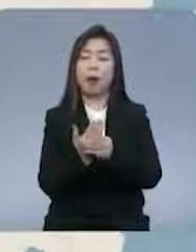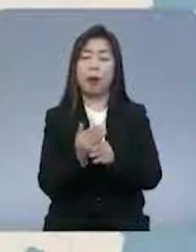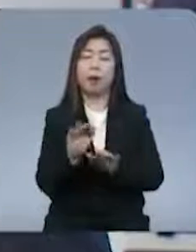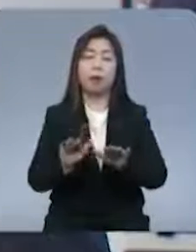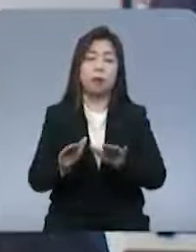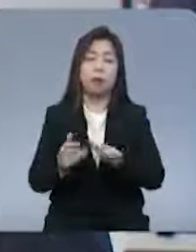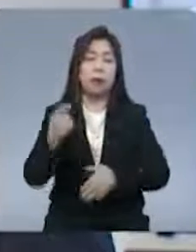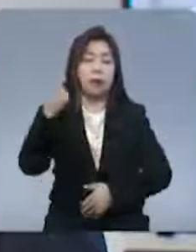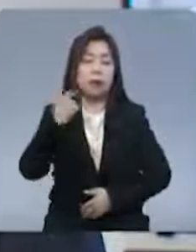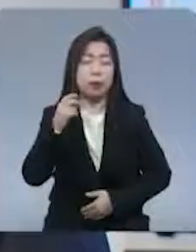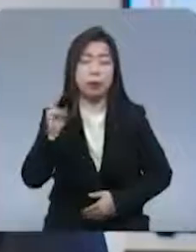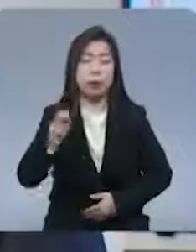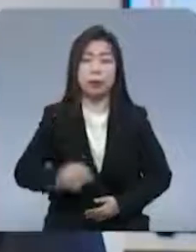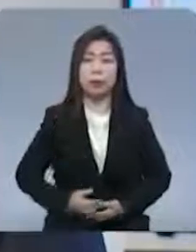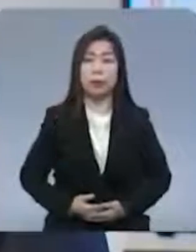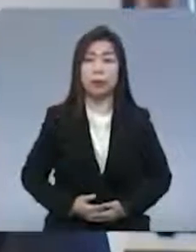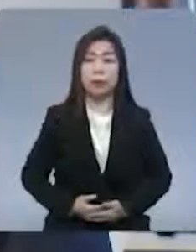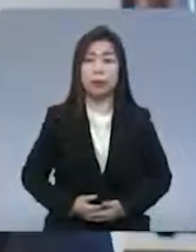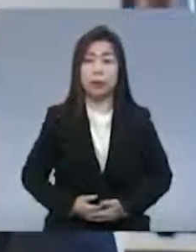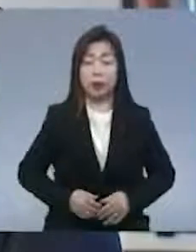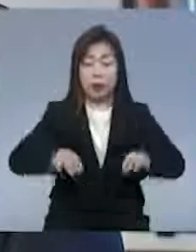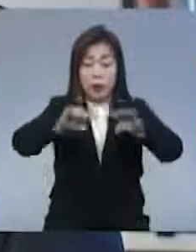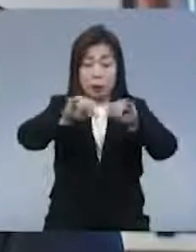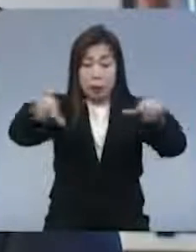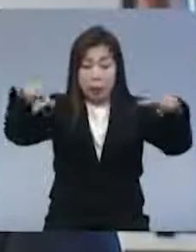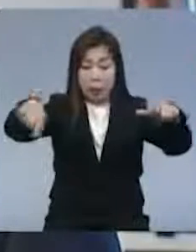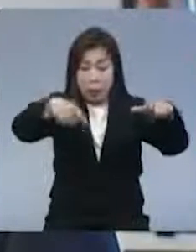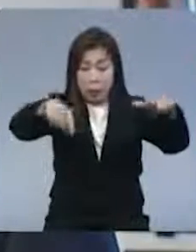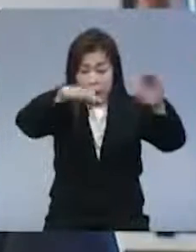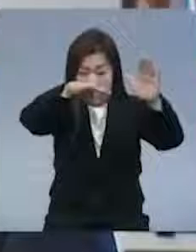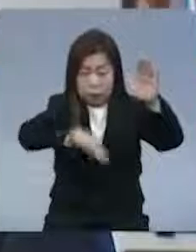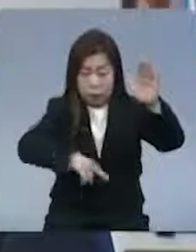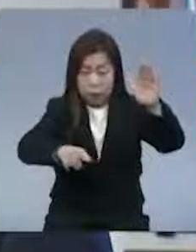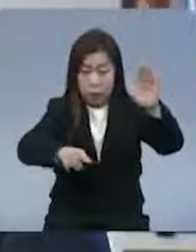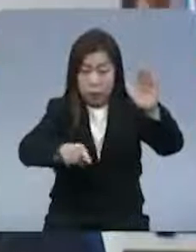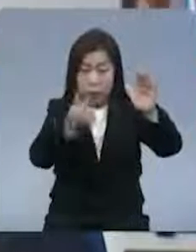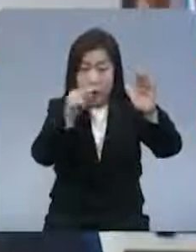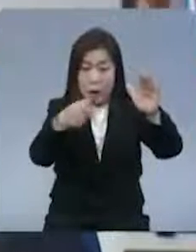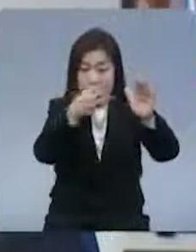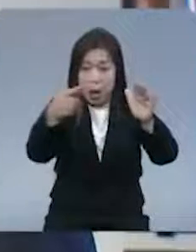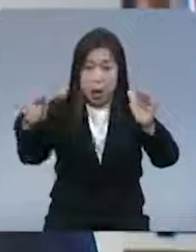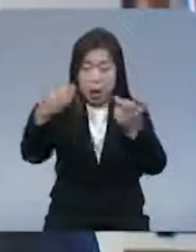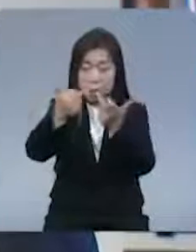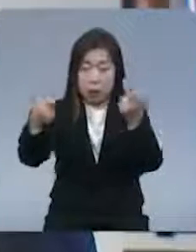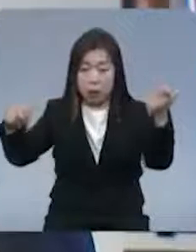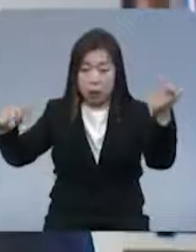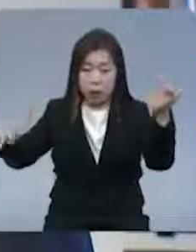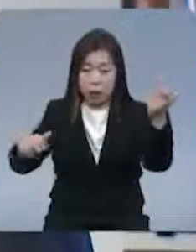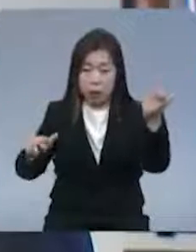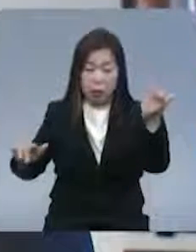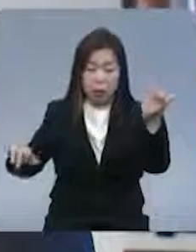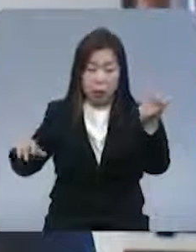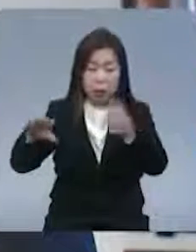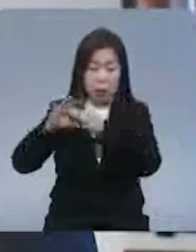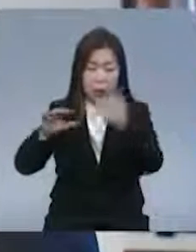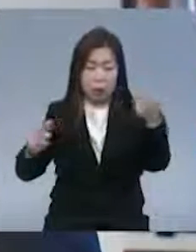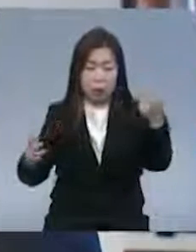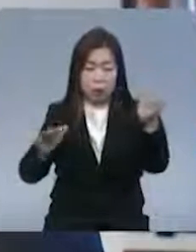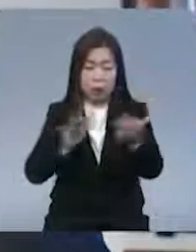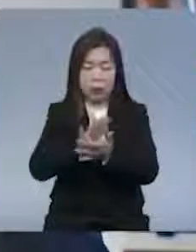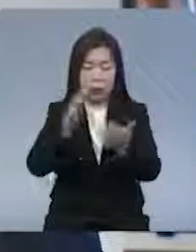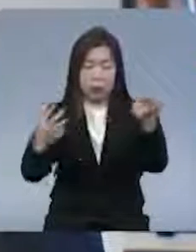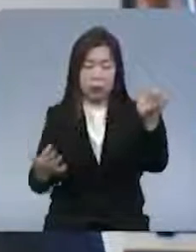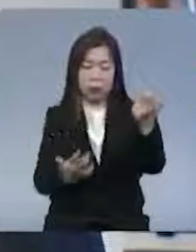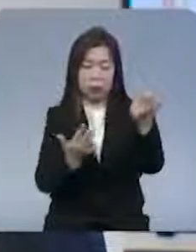tersebut menurut analisis tentang gempa bumi yang sebelumnya pernah terjadi di sekitar Pulau jodoh terlihat segmen patahan bumi atau sesar di